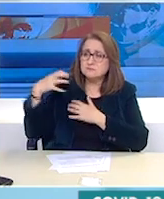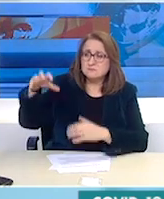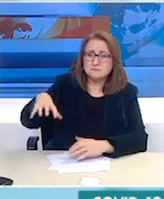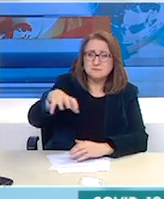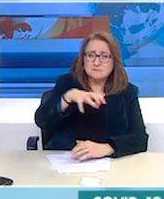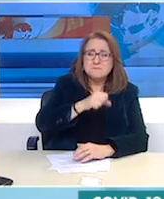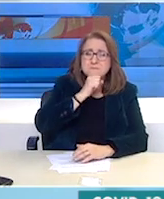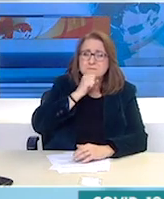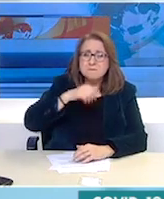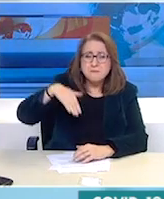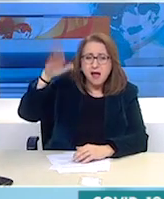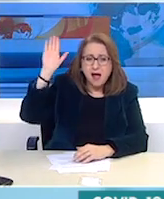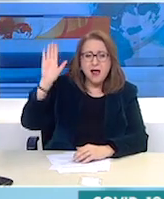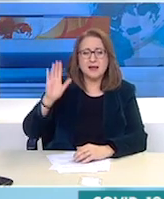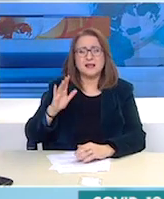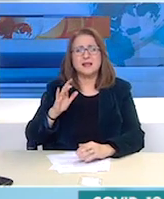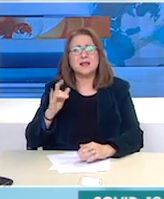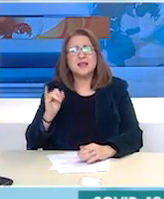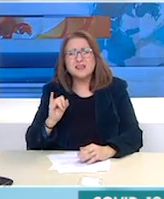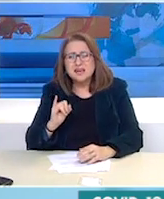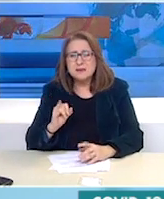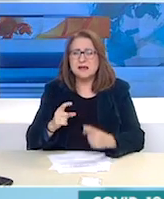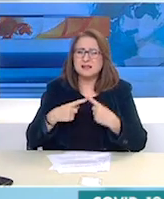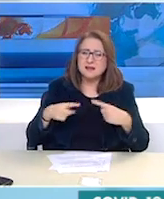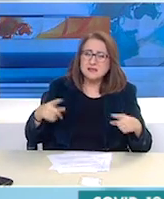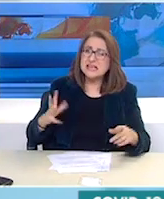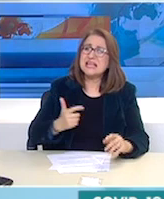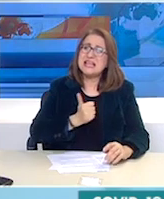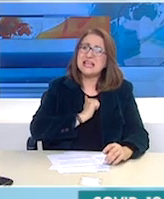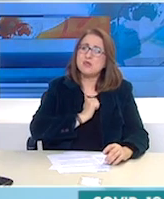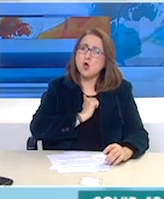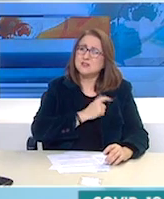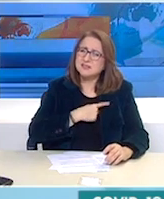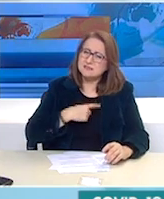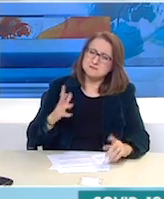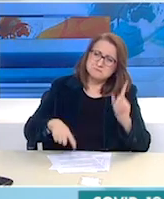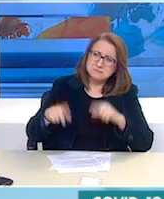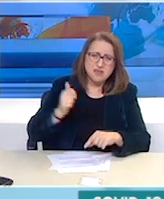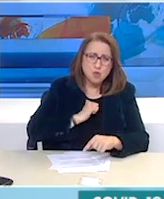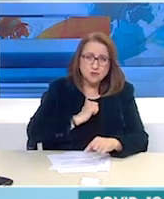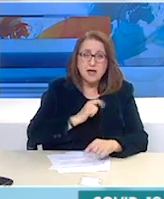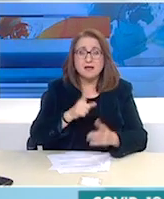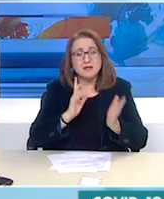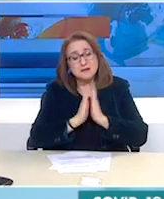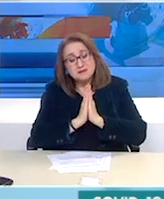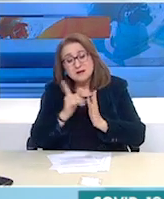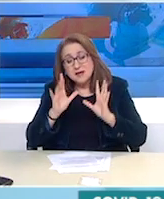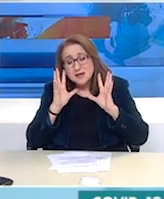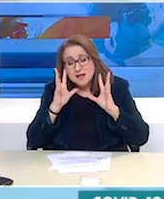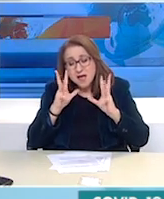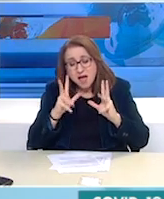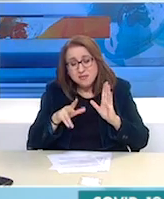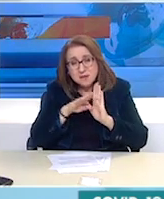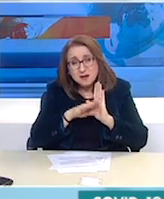φροντίδας ηλικιωμένων, είτε ως ιδιοκτήτες είτε ως φορείς, να τηρούν κάθε πρωτόκολλο προστασίας αναφορικά με την καθημερινότητα των